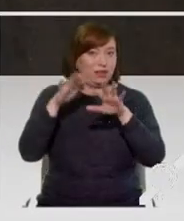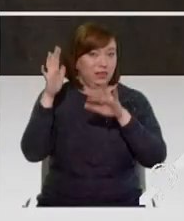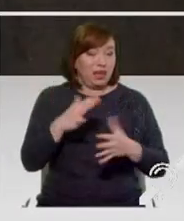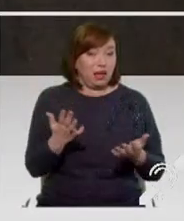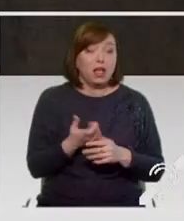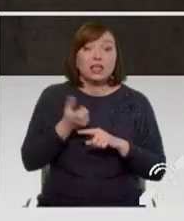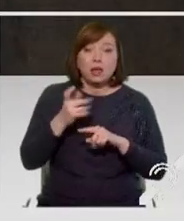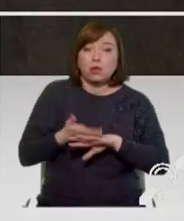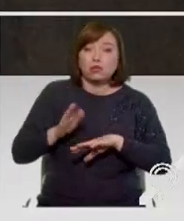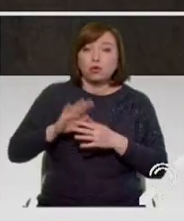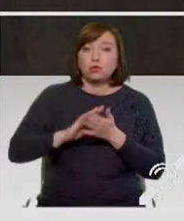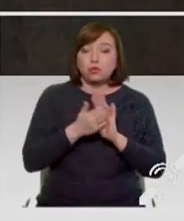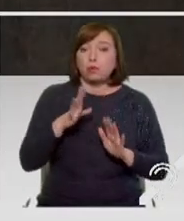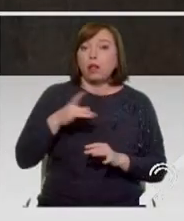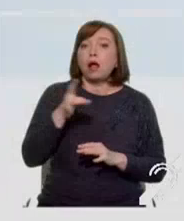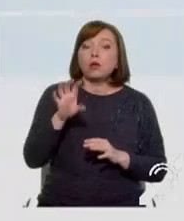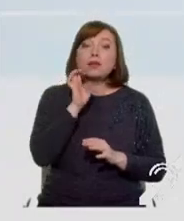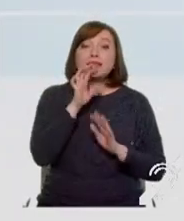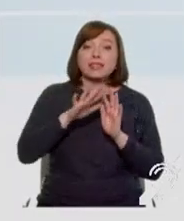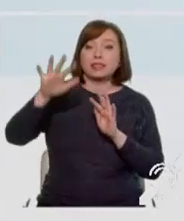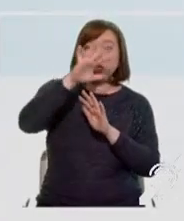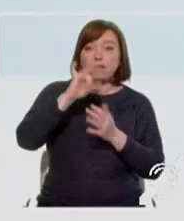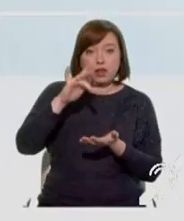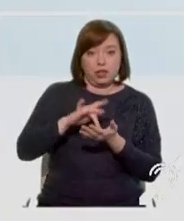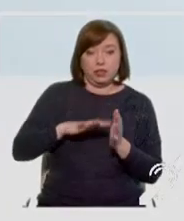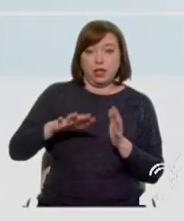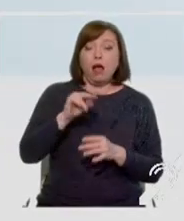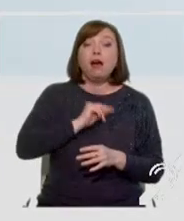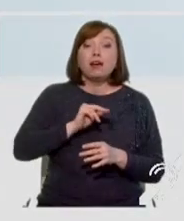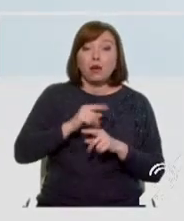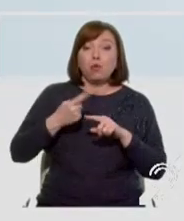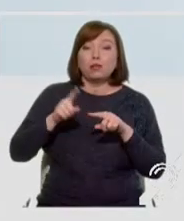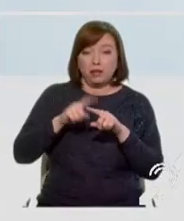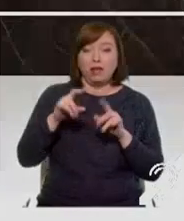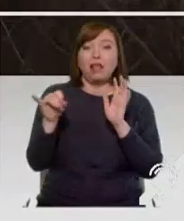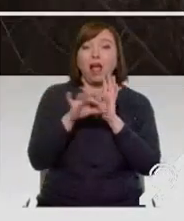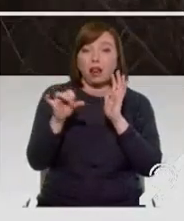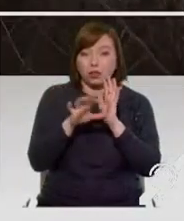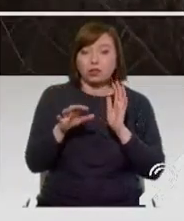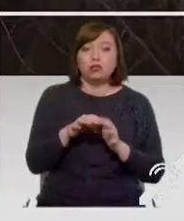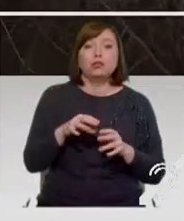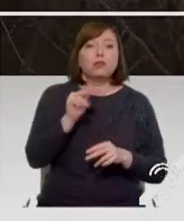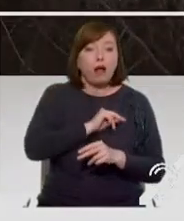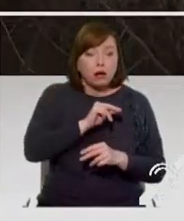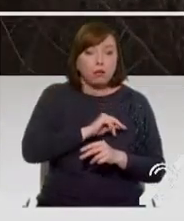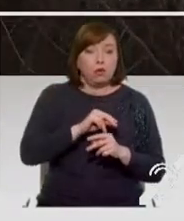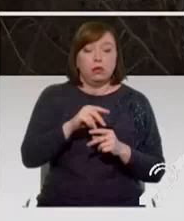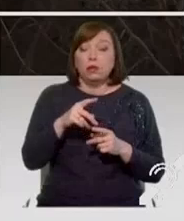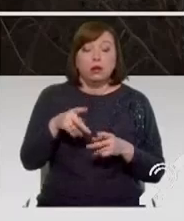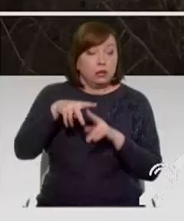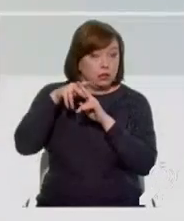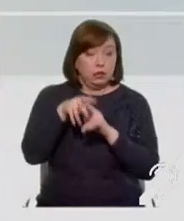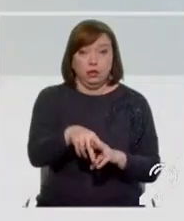Cea mai gravă situație a fost în raioanele de nord și centru. Angajații celor doi furnizori de energie electrică au lucrat la